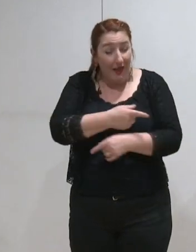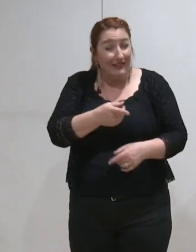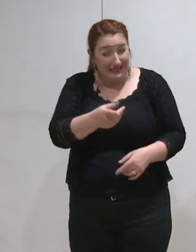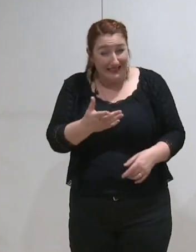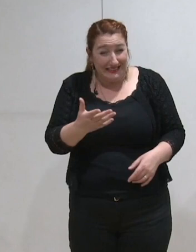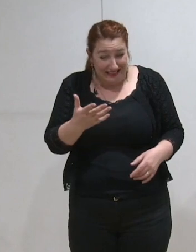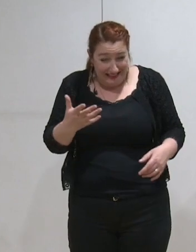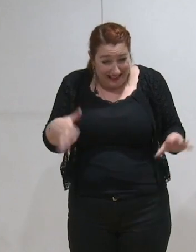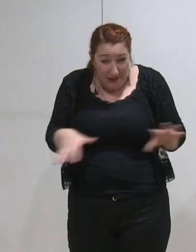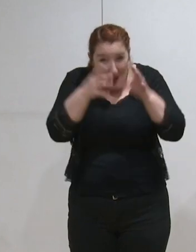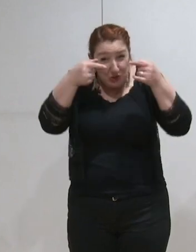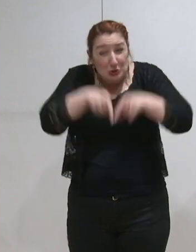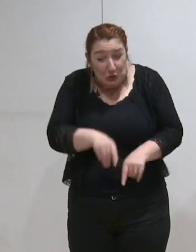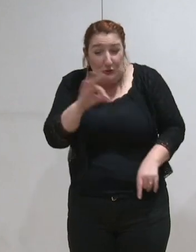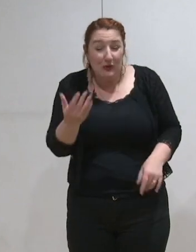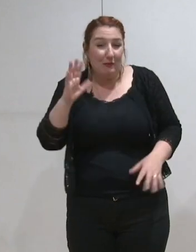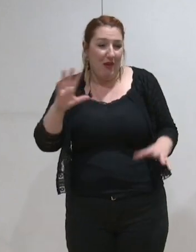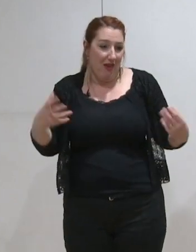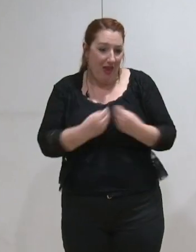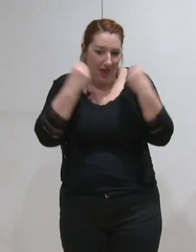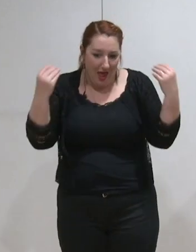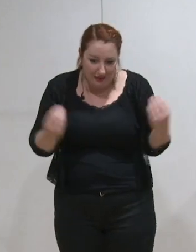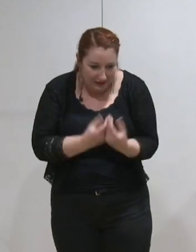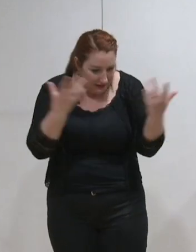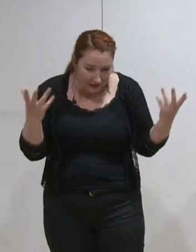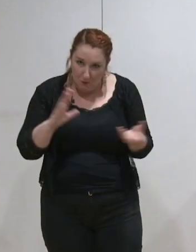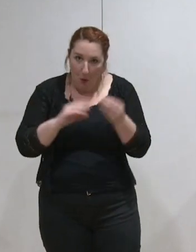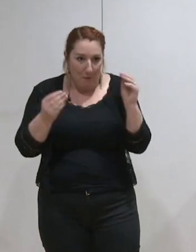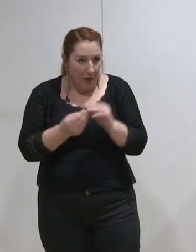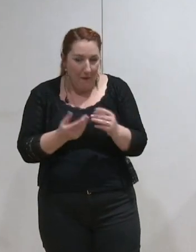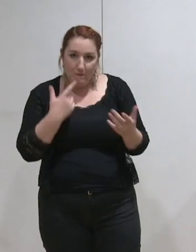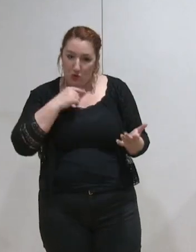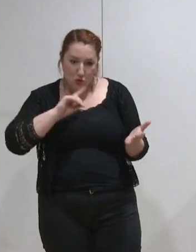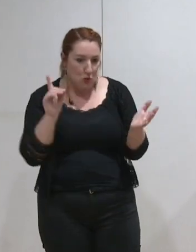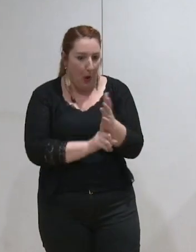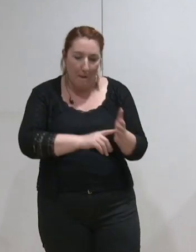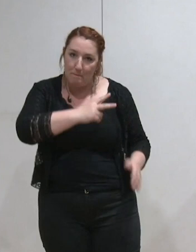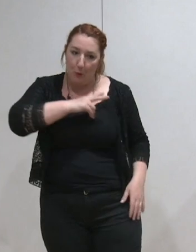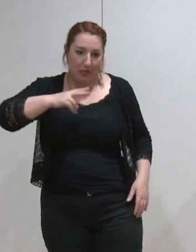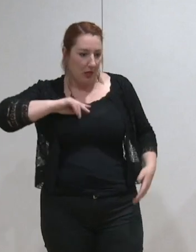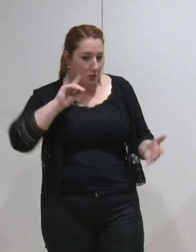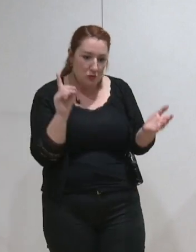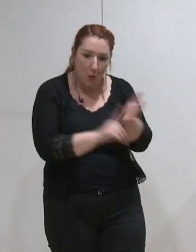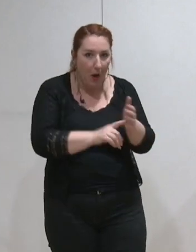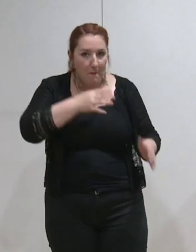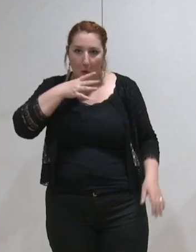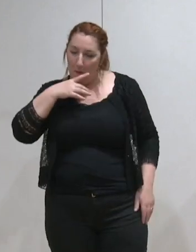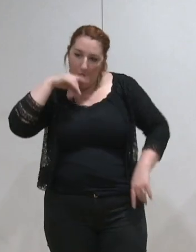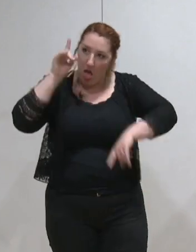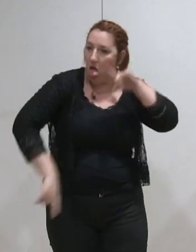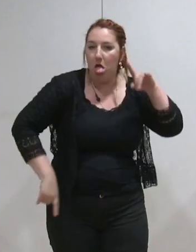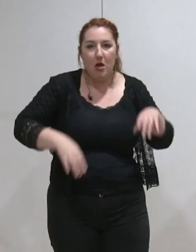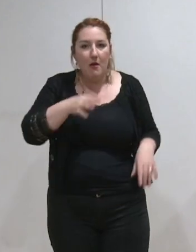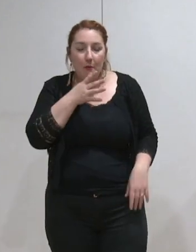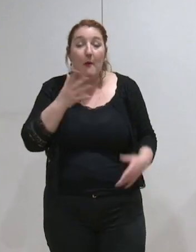ça mais hélas nous nous heurtons au droit à la propriété et comment faire euh il y a